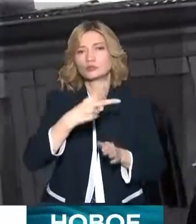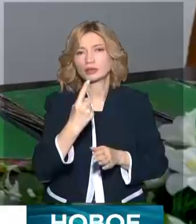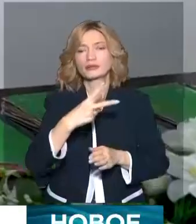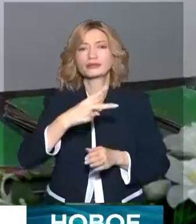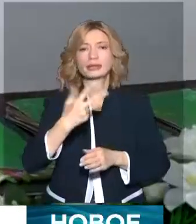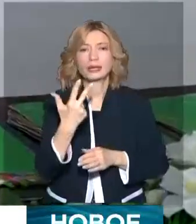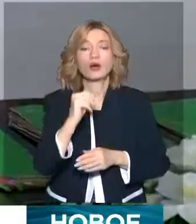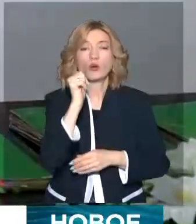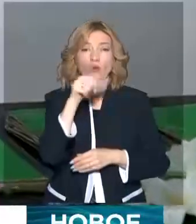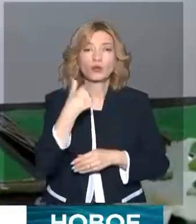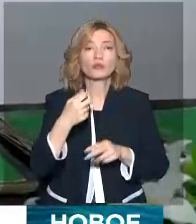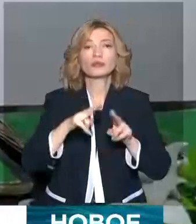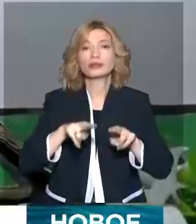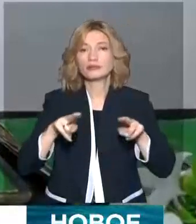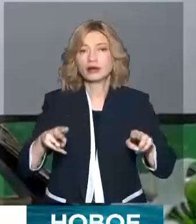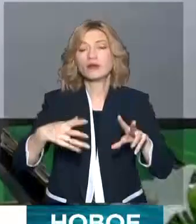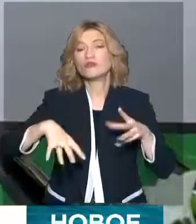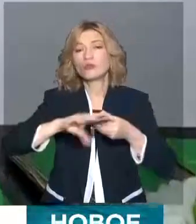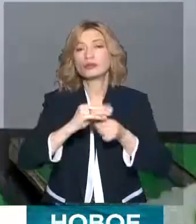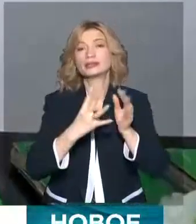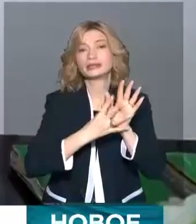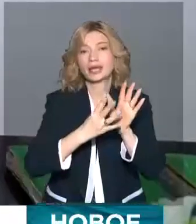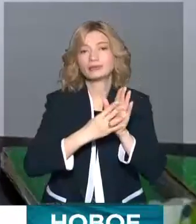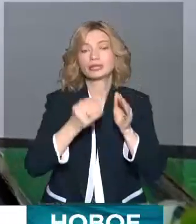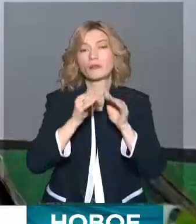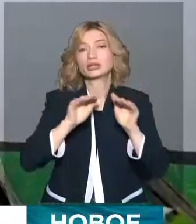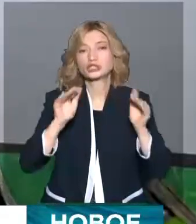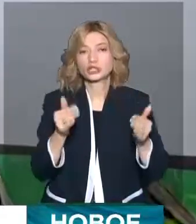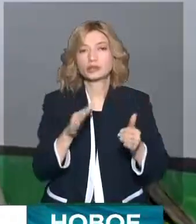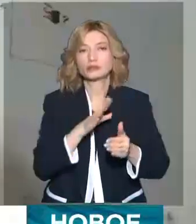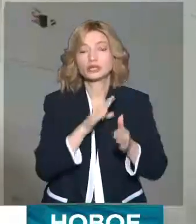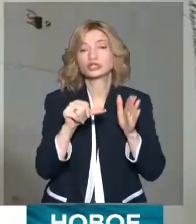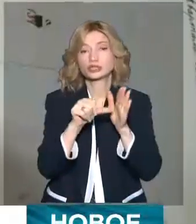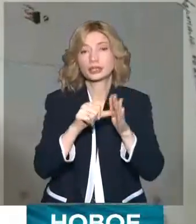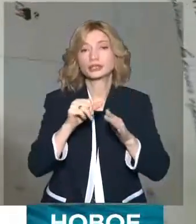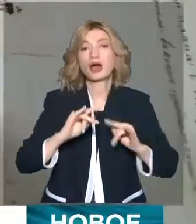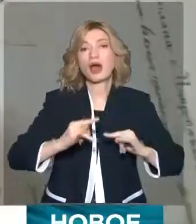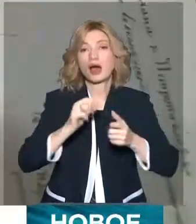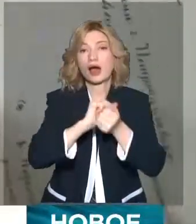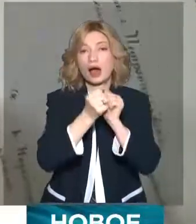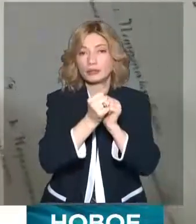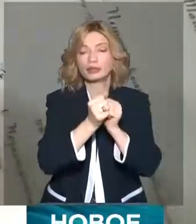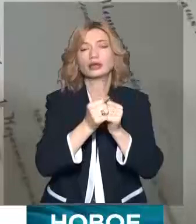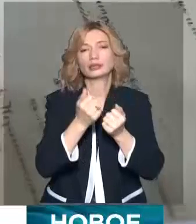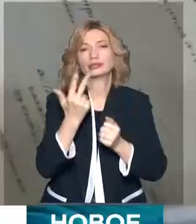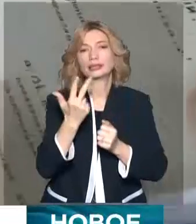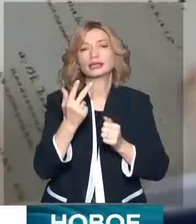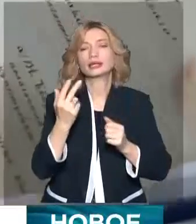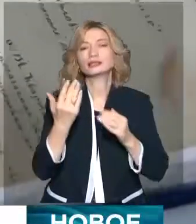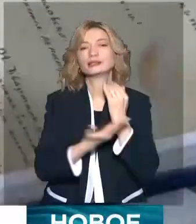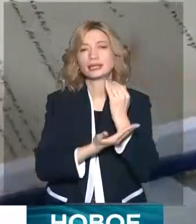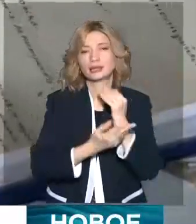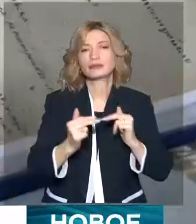1921-1923 годах в Петропавловске было 9 мечетей, 6 каменных и 3 деревянные. Историю же этого сооружения собирали буквально